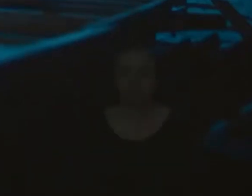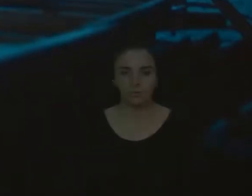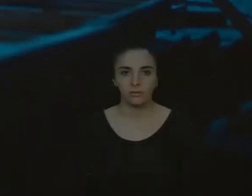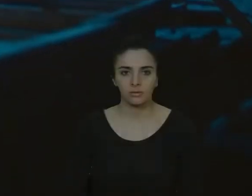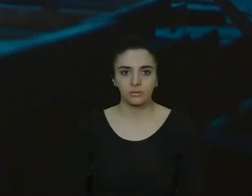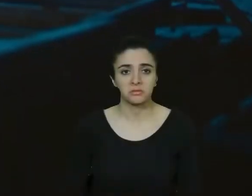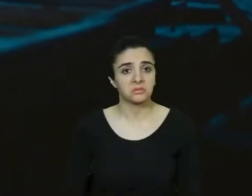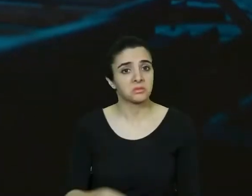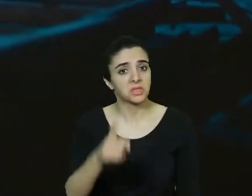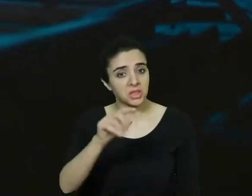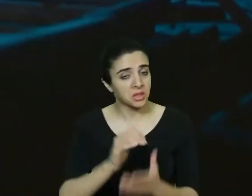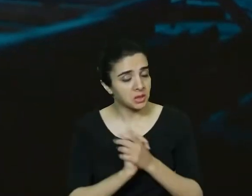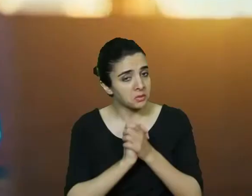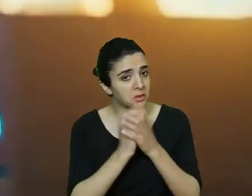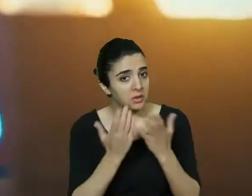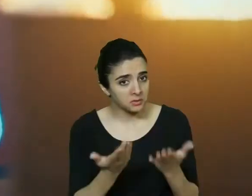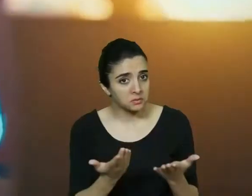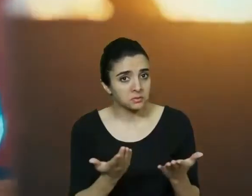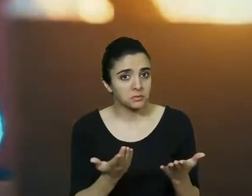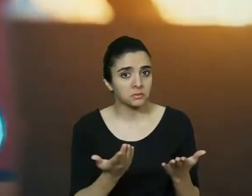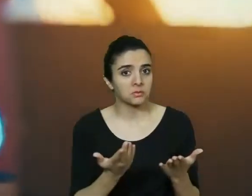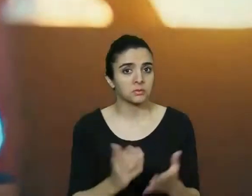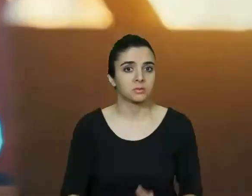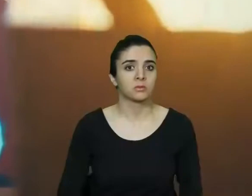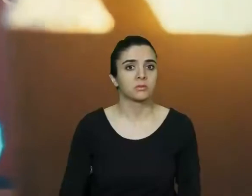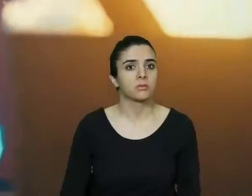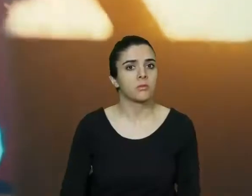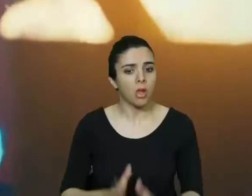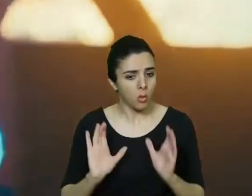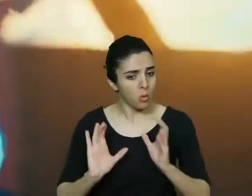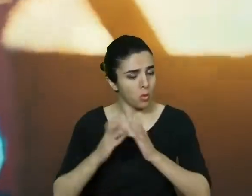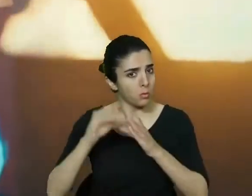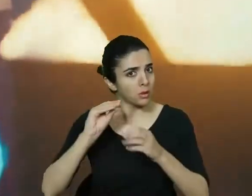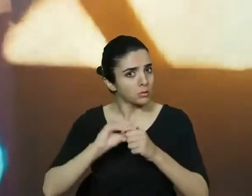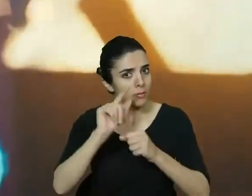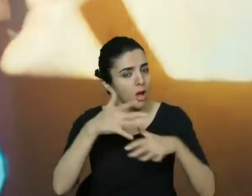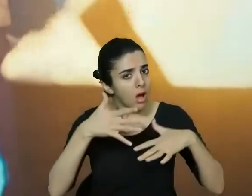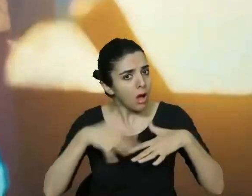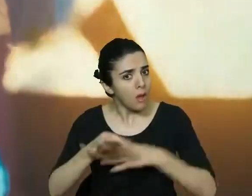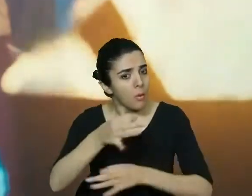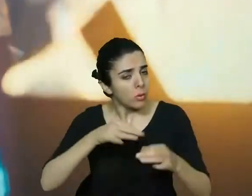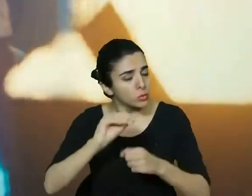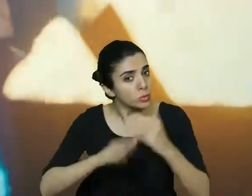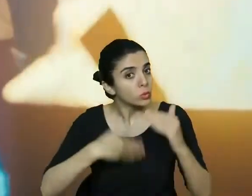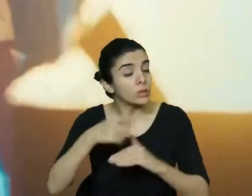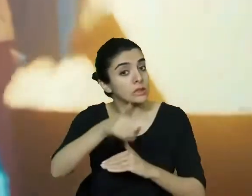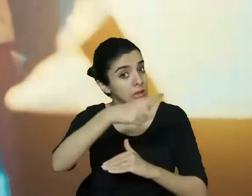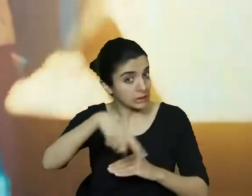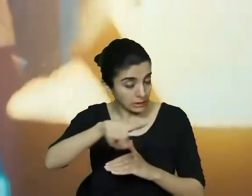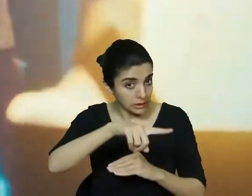Sizi takdir ediyorum. Deponun önü, adamları toplanmış. Teşkilat da bu operasyondan sonra